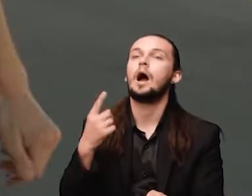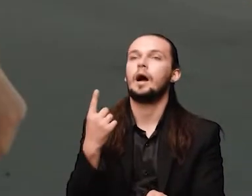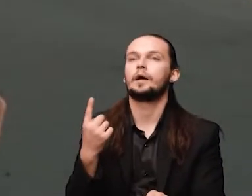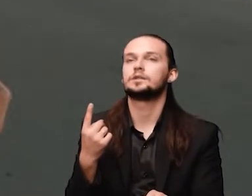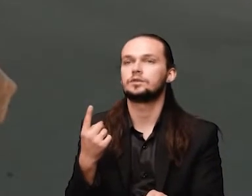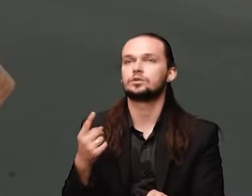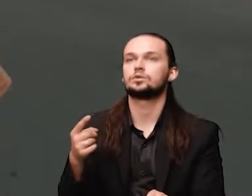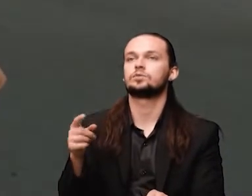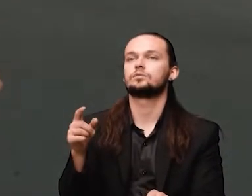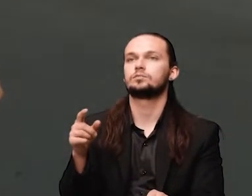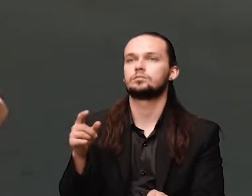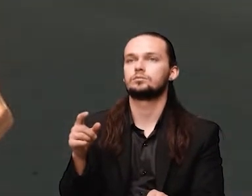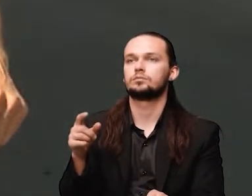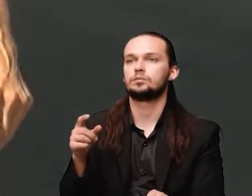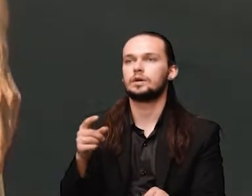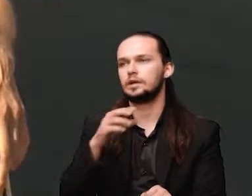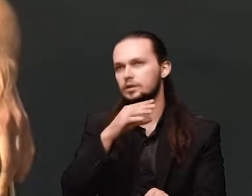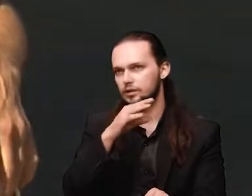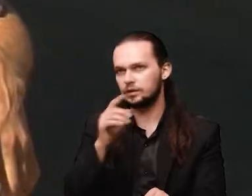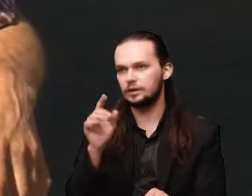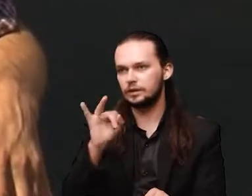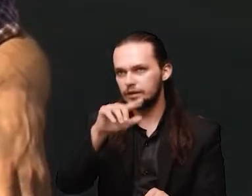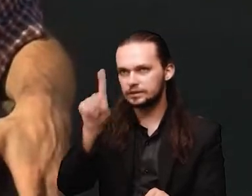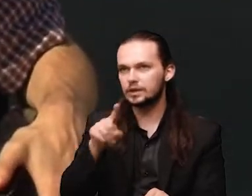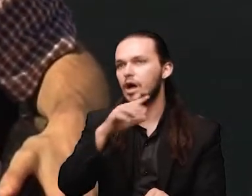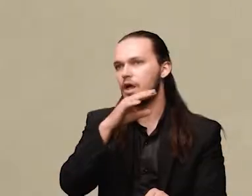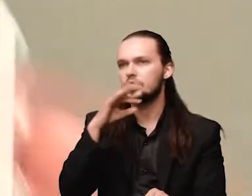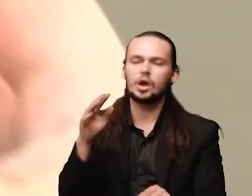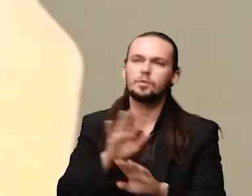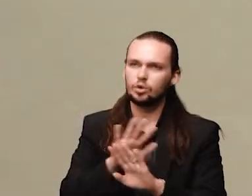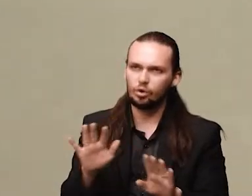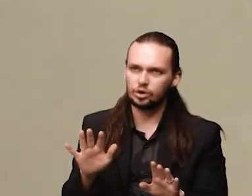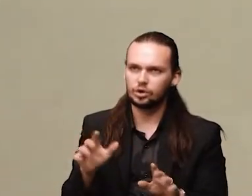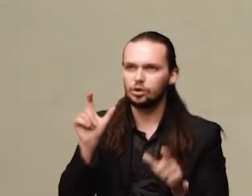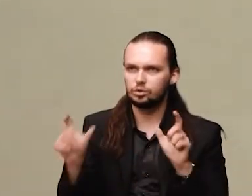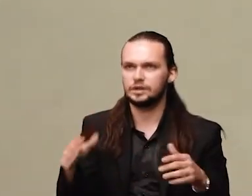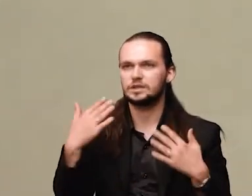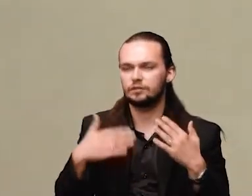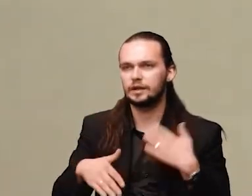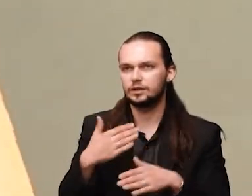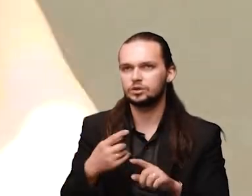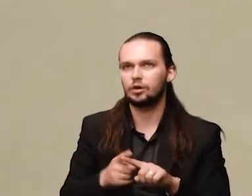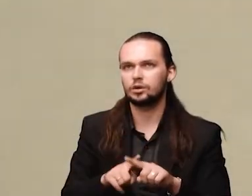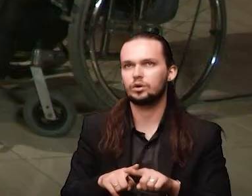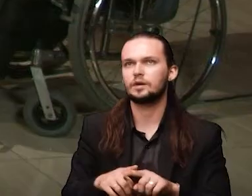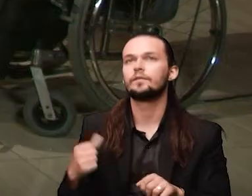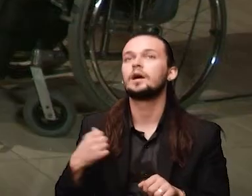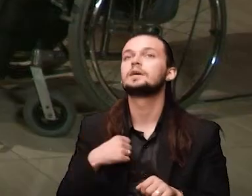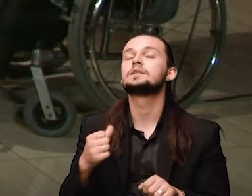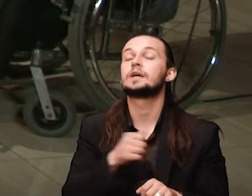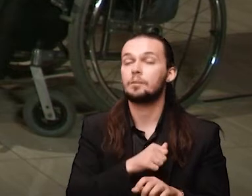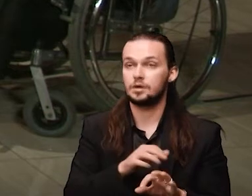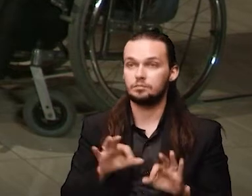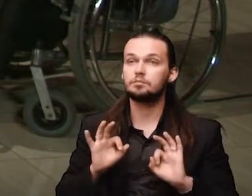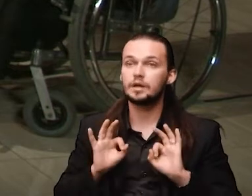Олег – один из немногих людей с инвалидностью, которые передвигаются по городу самостоятельно не в исключительных случаях, а регулярно. Благо,